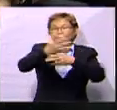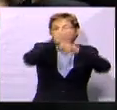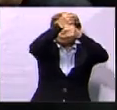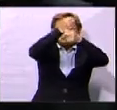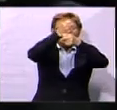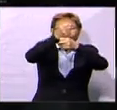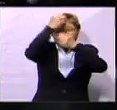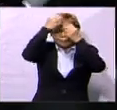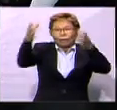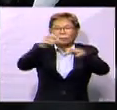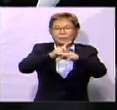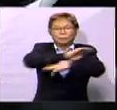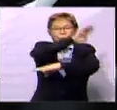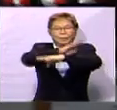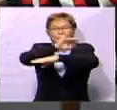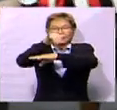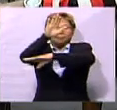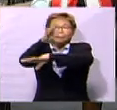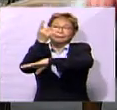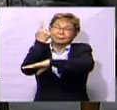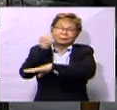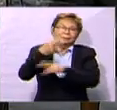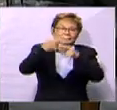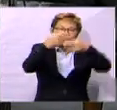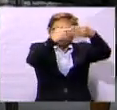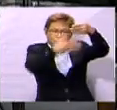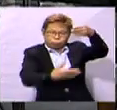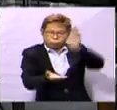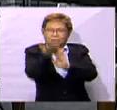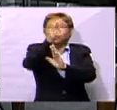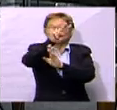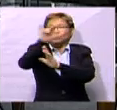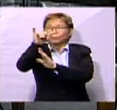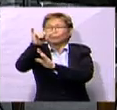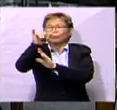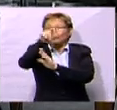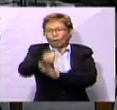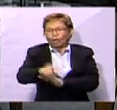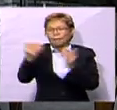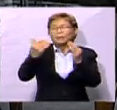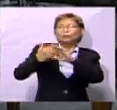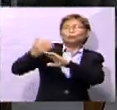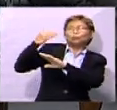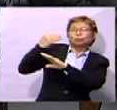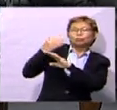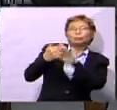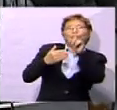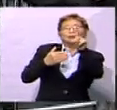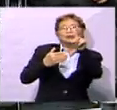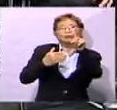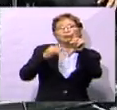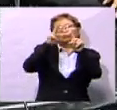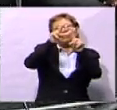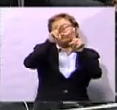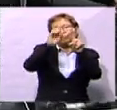newam di bukit Jalil petang tadi jumlah senarai itu meningkat kepada 26 orang berbanding sebelum ini hanya